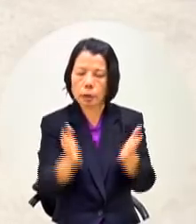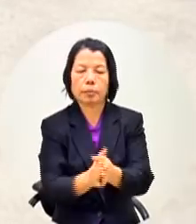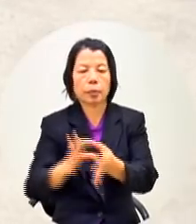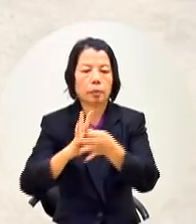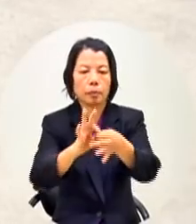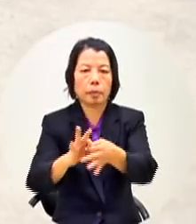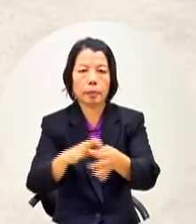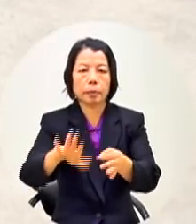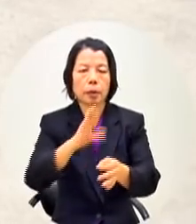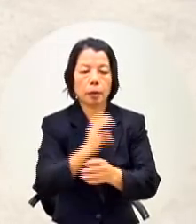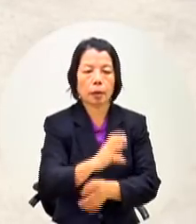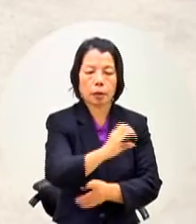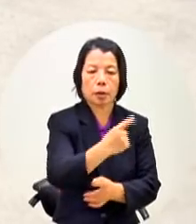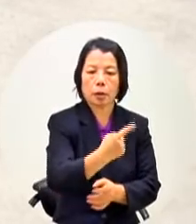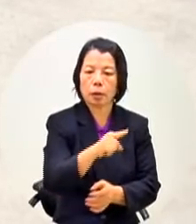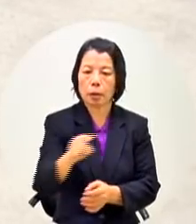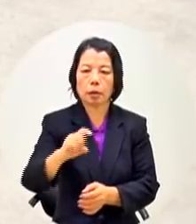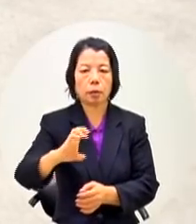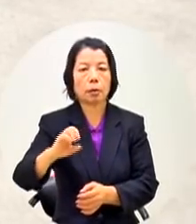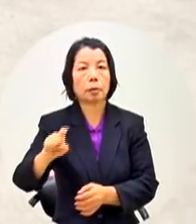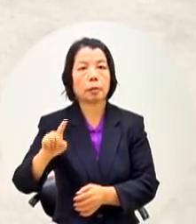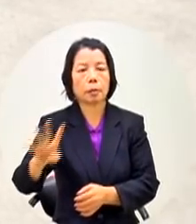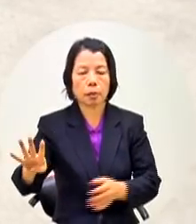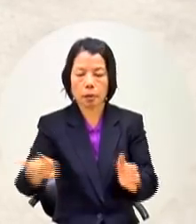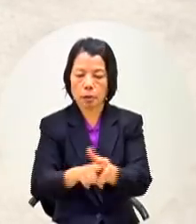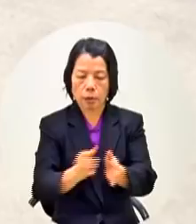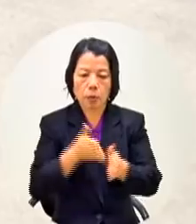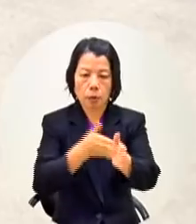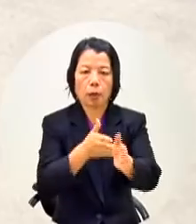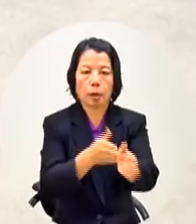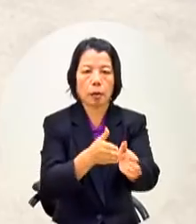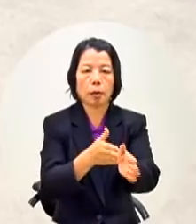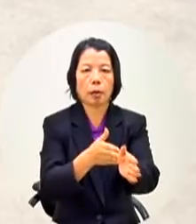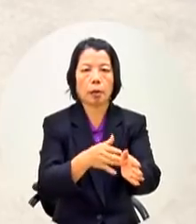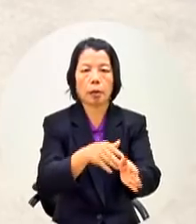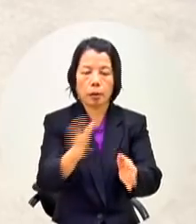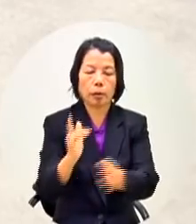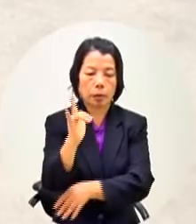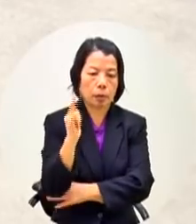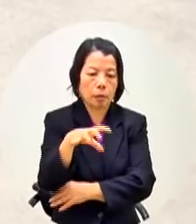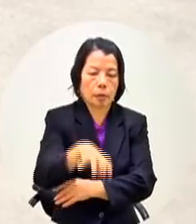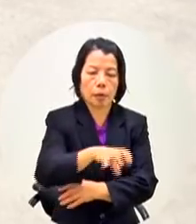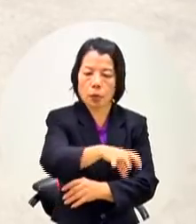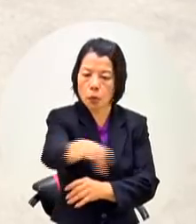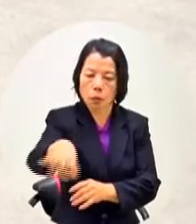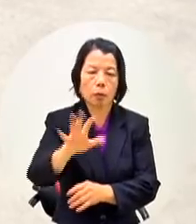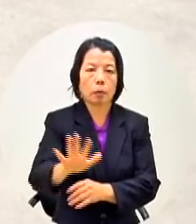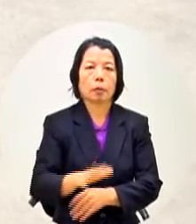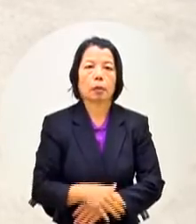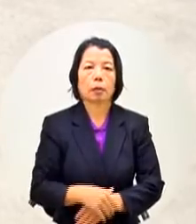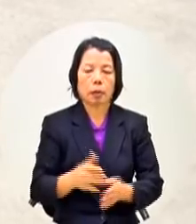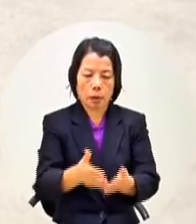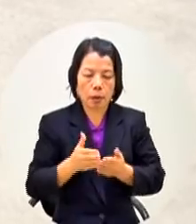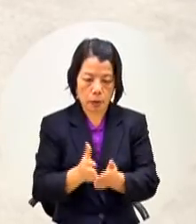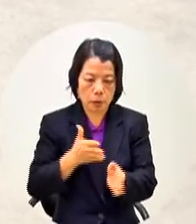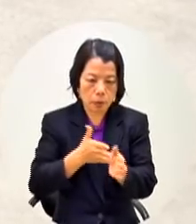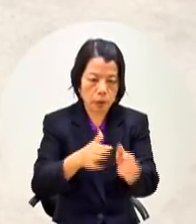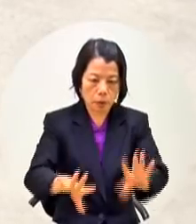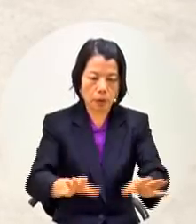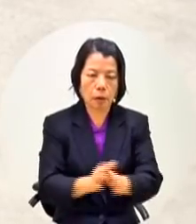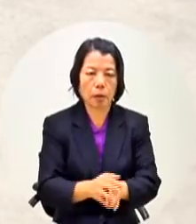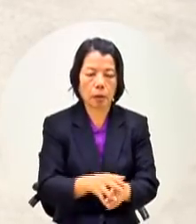有26个车站，那有15.1公里。那班距呢，可以从现有的15分钟，可以缩短为